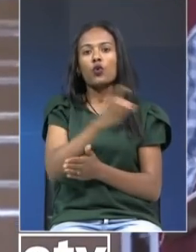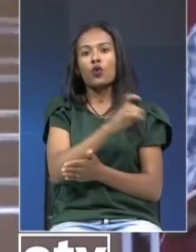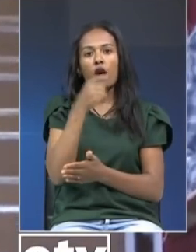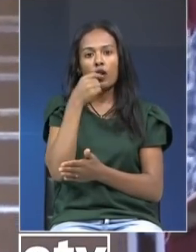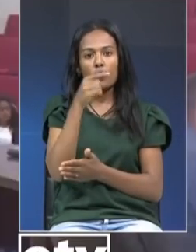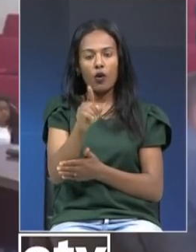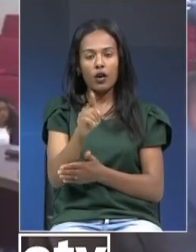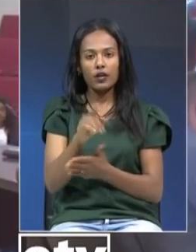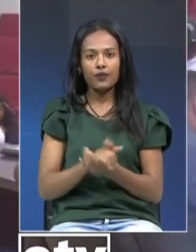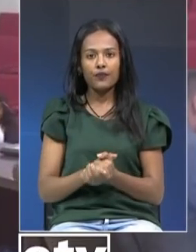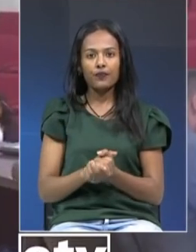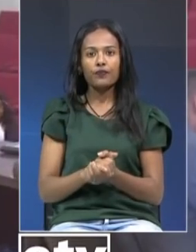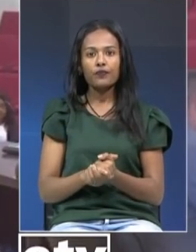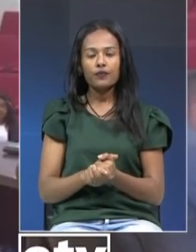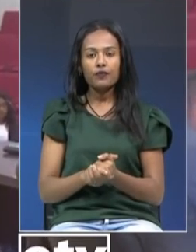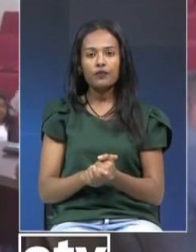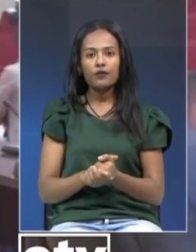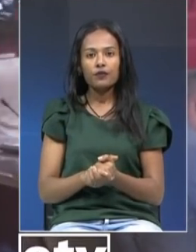ብለዋል።